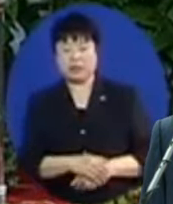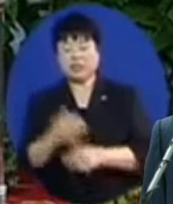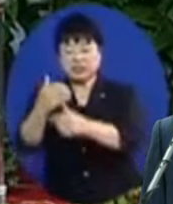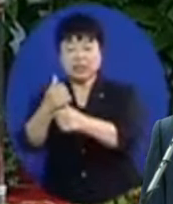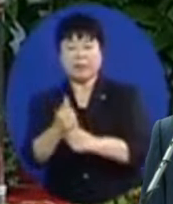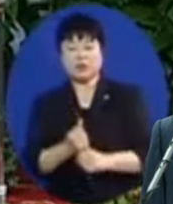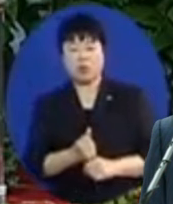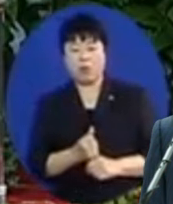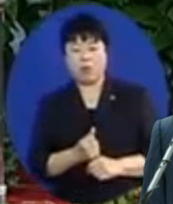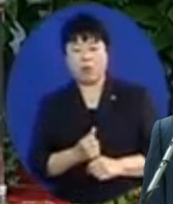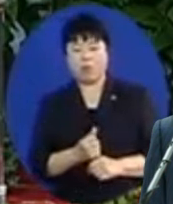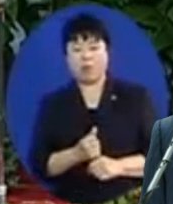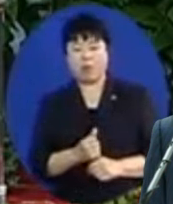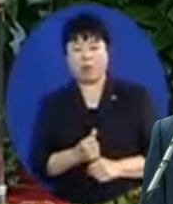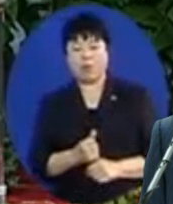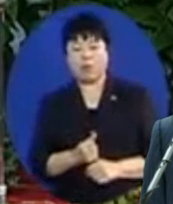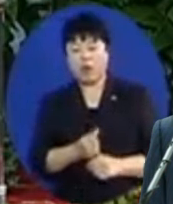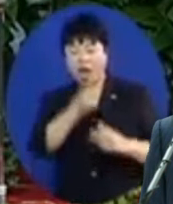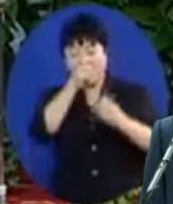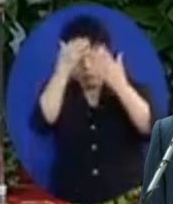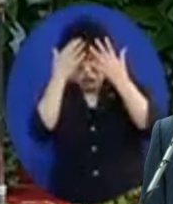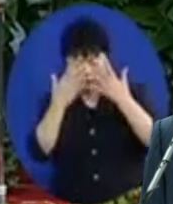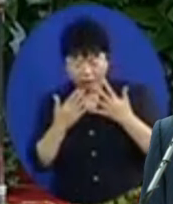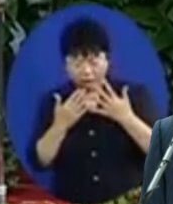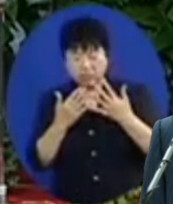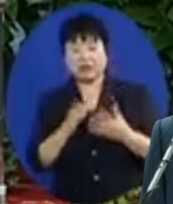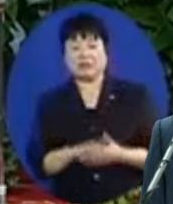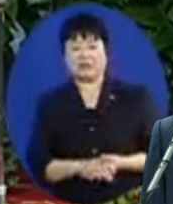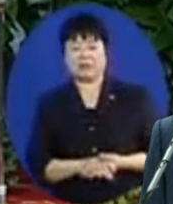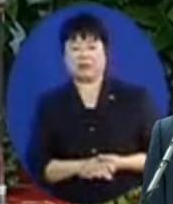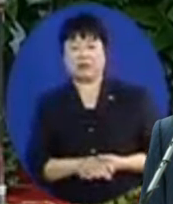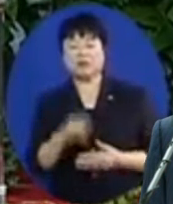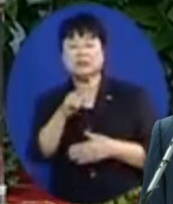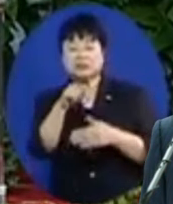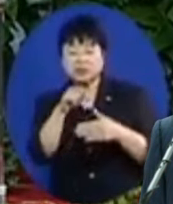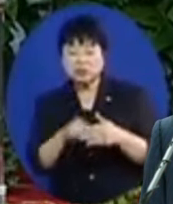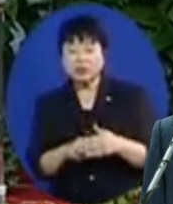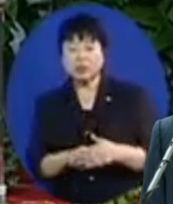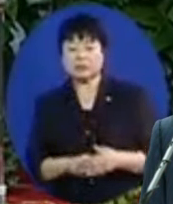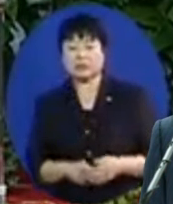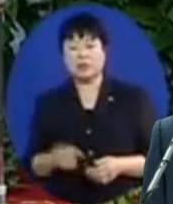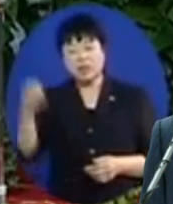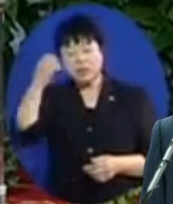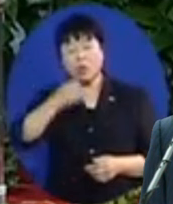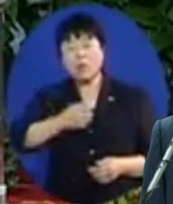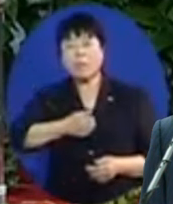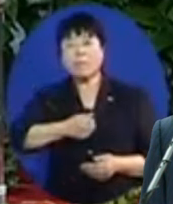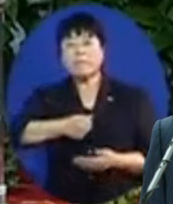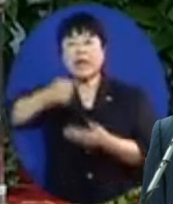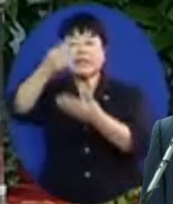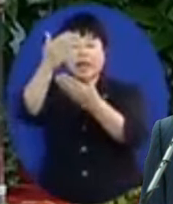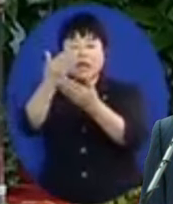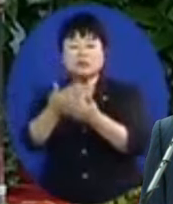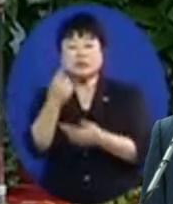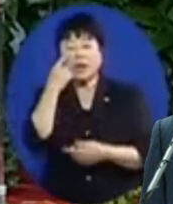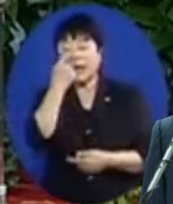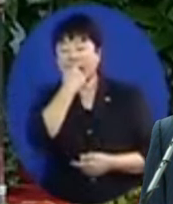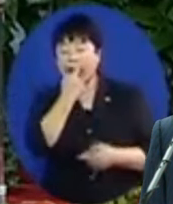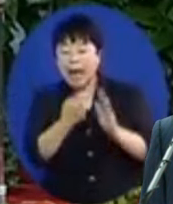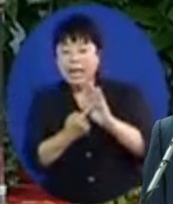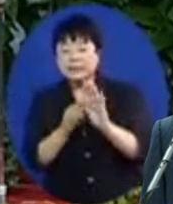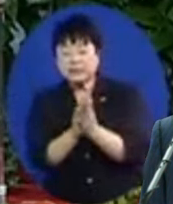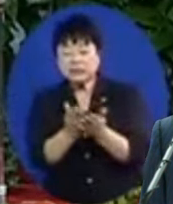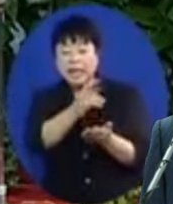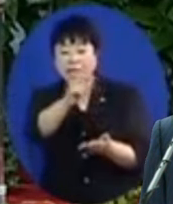체포되어서 형무소에 들어갔습니다. 그리고 형무소에 있을 동안에 내 영혼을 받아주소라는 간증집을